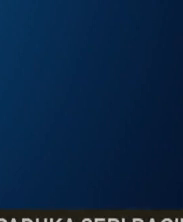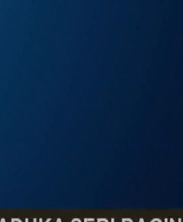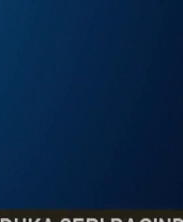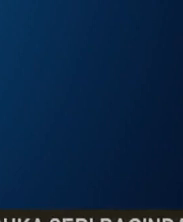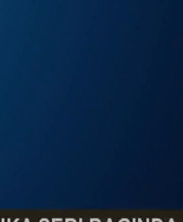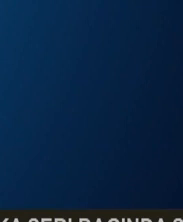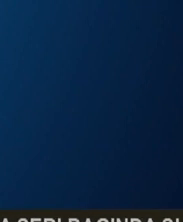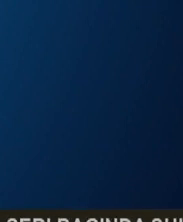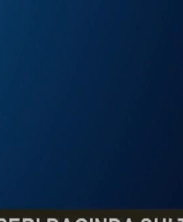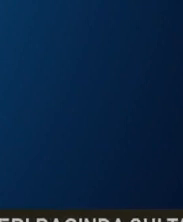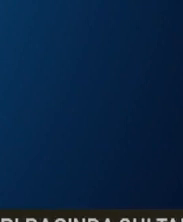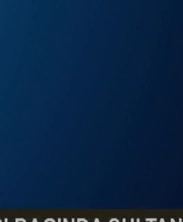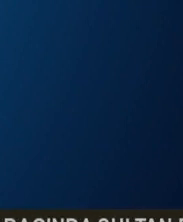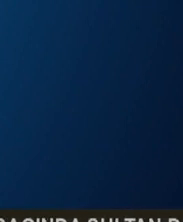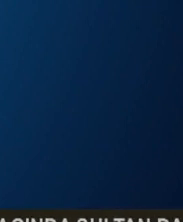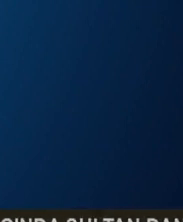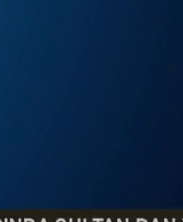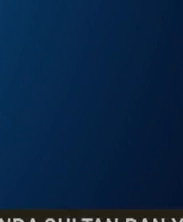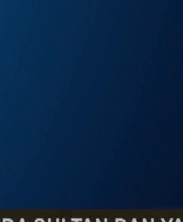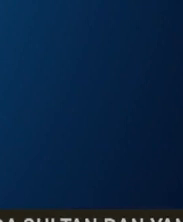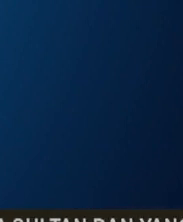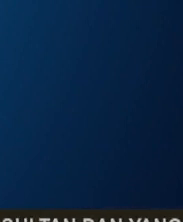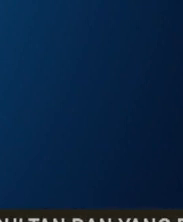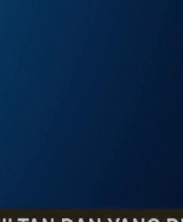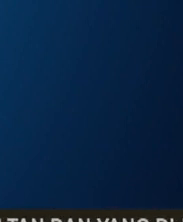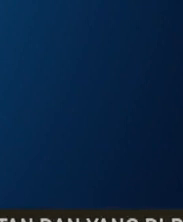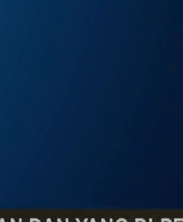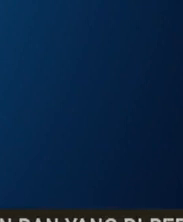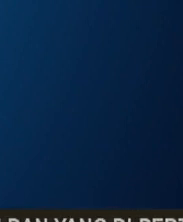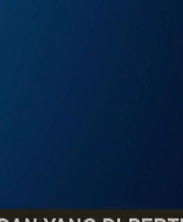section 20 atau penyakit berjangkit Tegal 2004